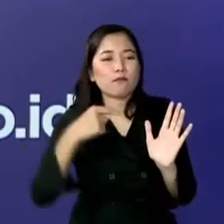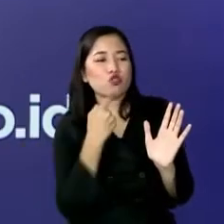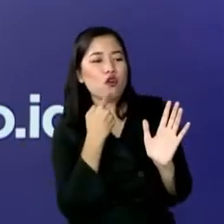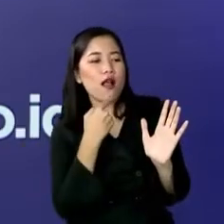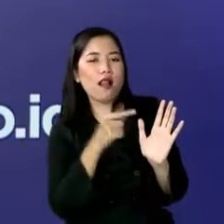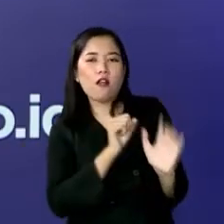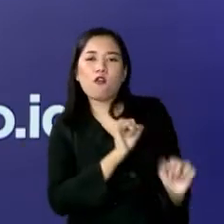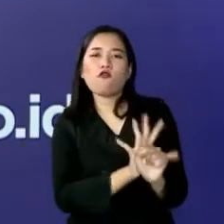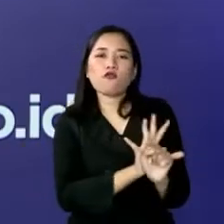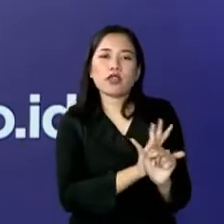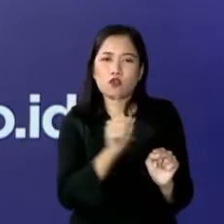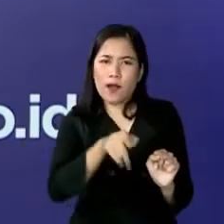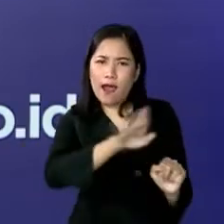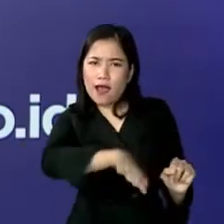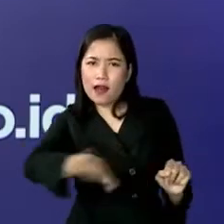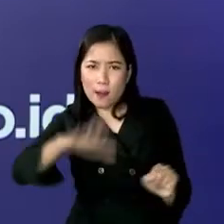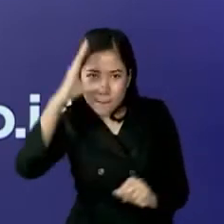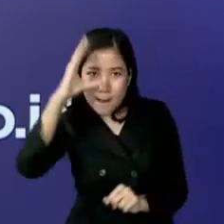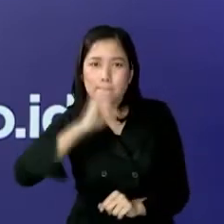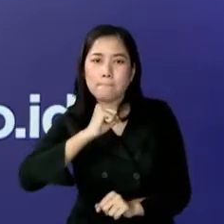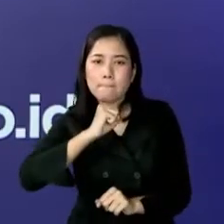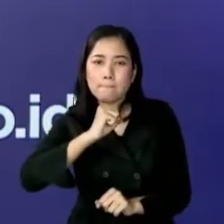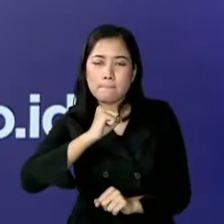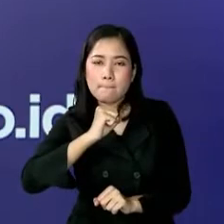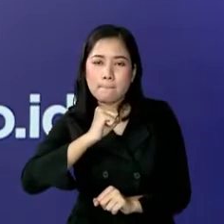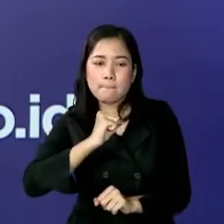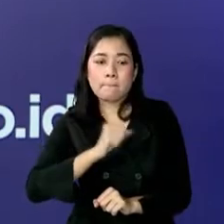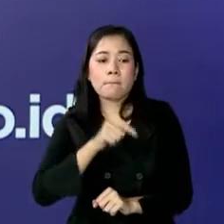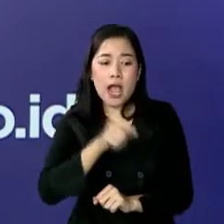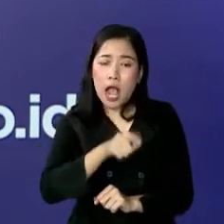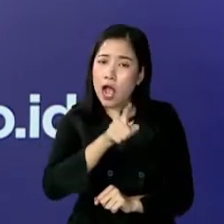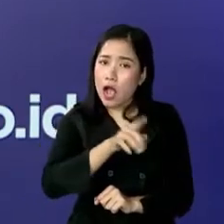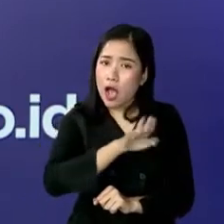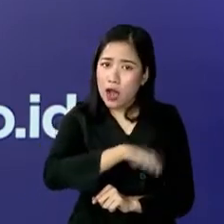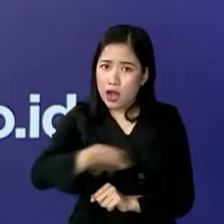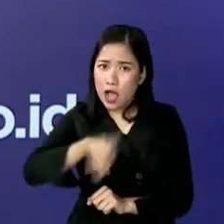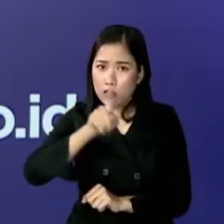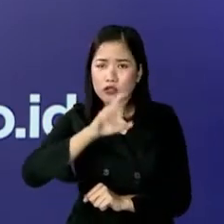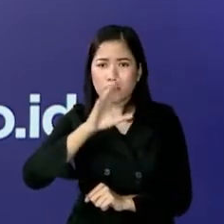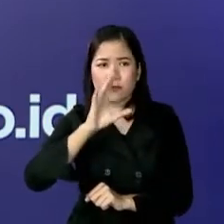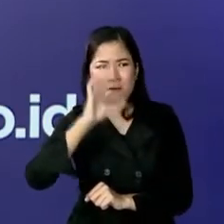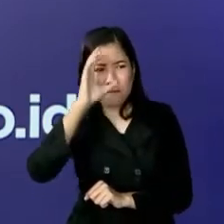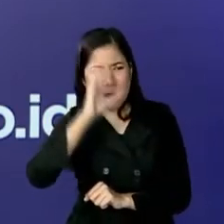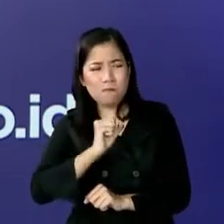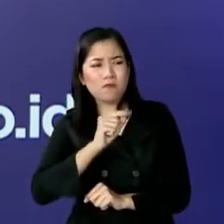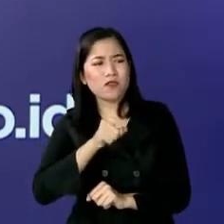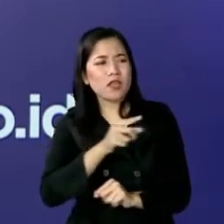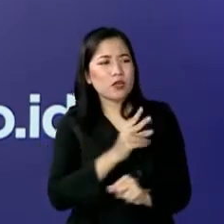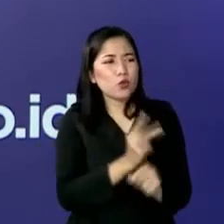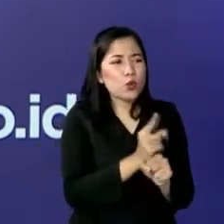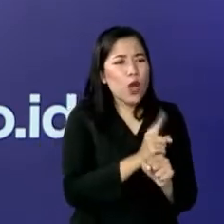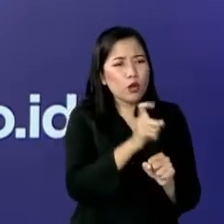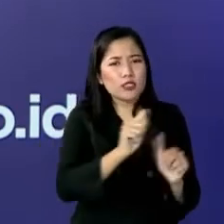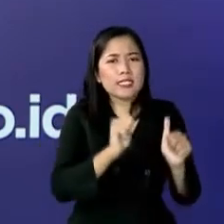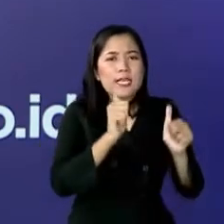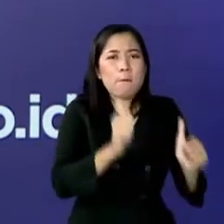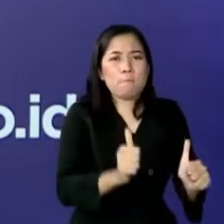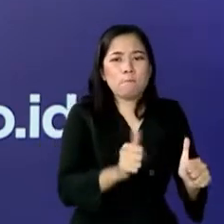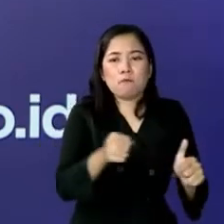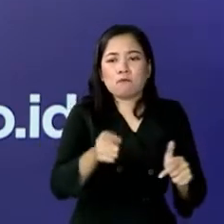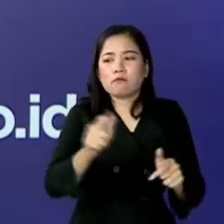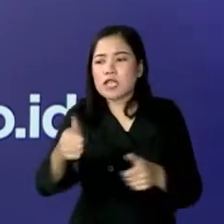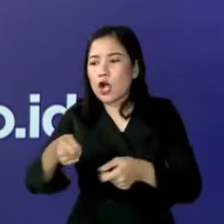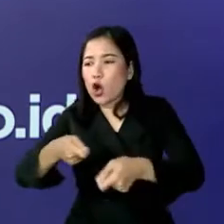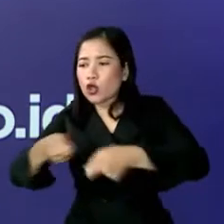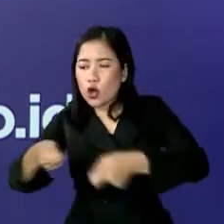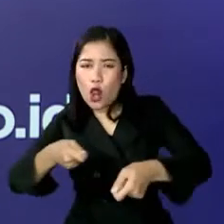nah kemudian mereka juga harus mempersiapkan Apakah kira-kira mereka akan bisa mengontrol anak-anak itu mungkin di